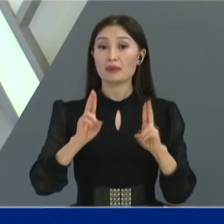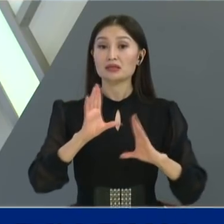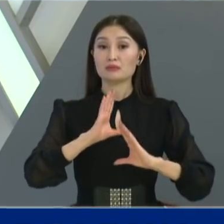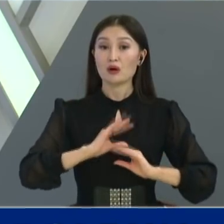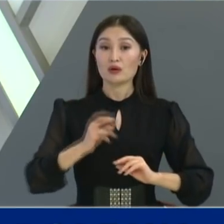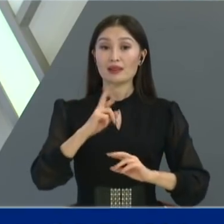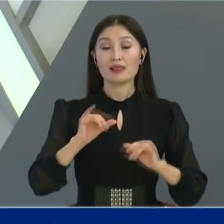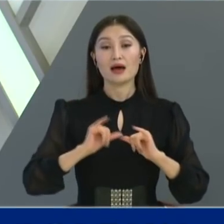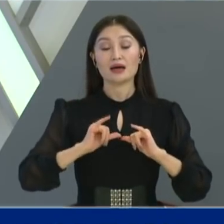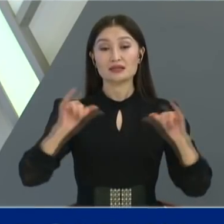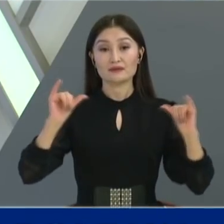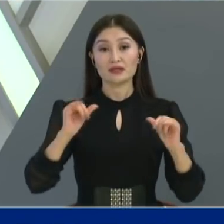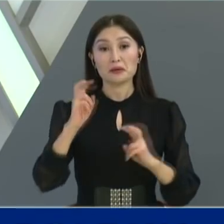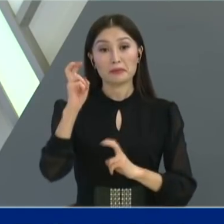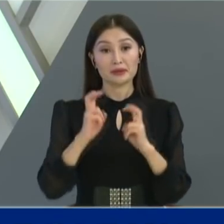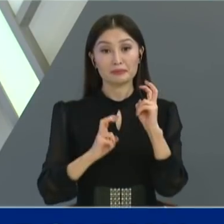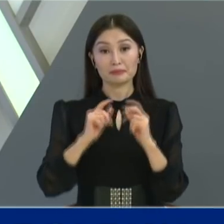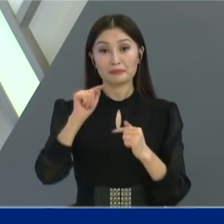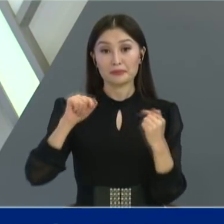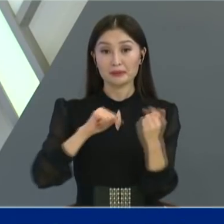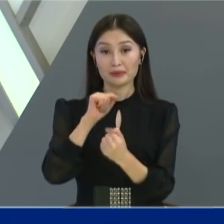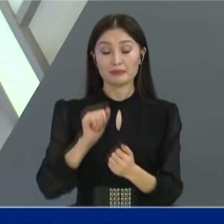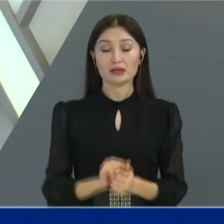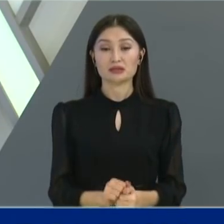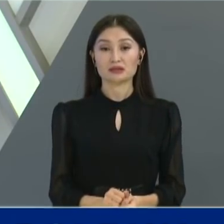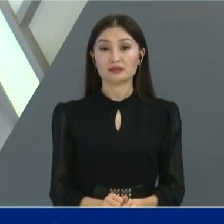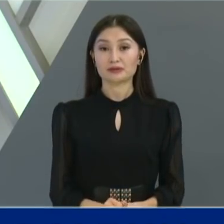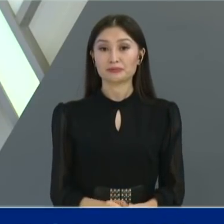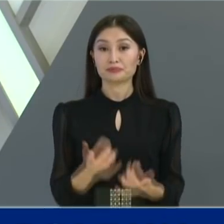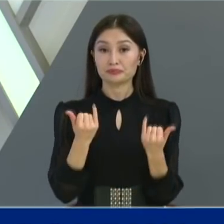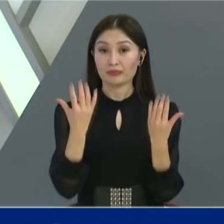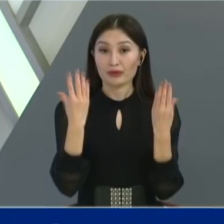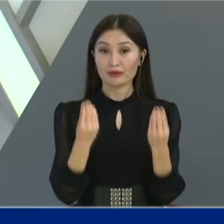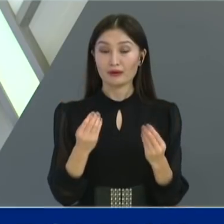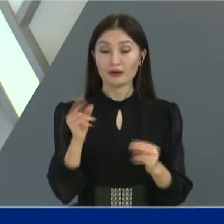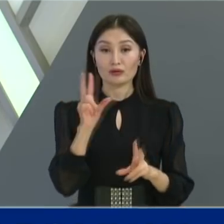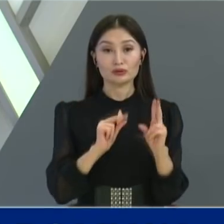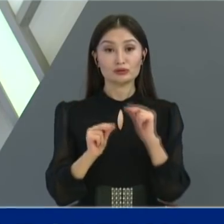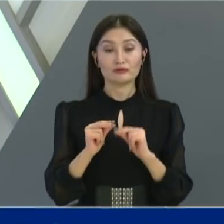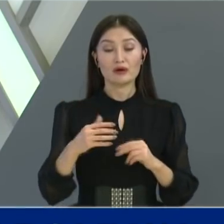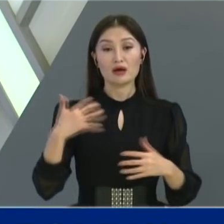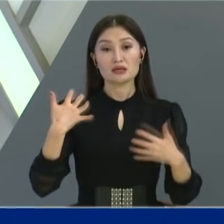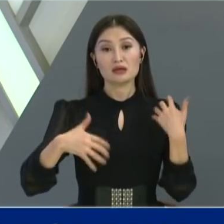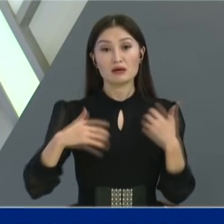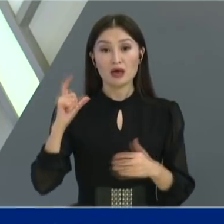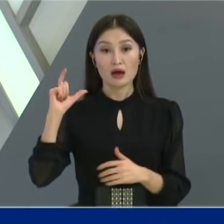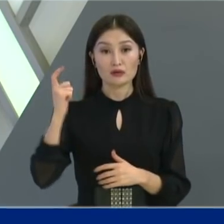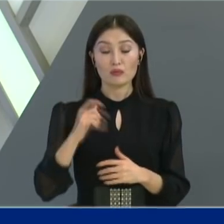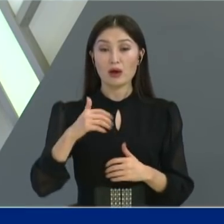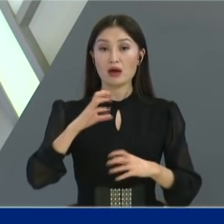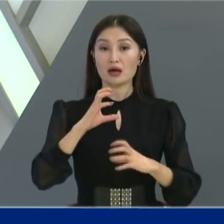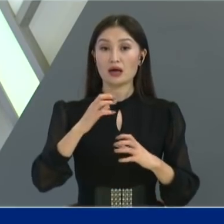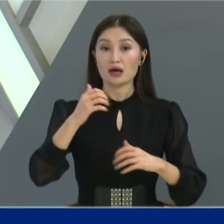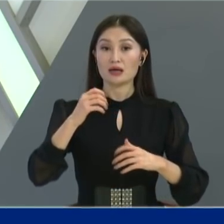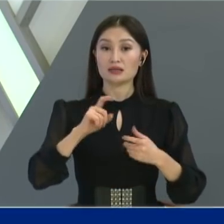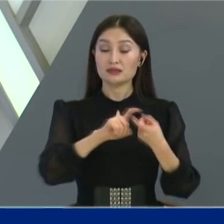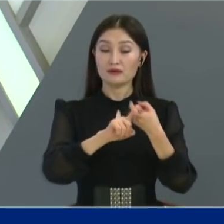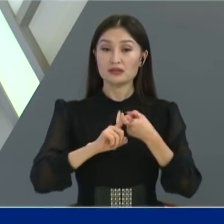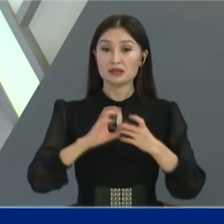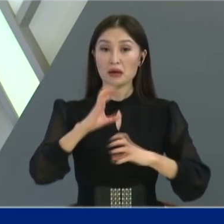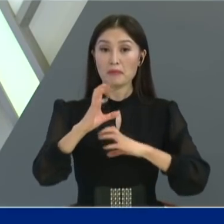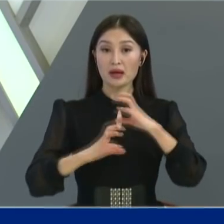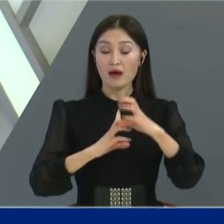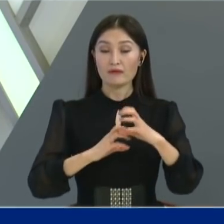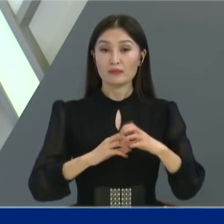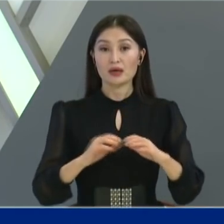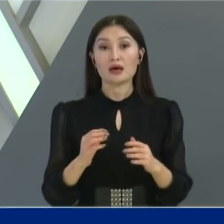для развития предпринимательства. На сегодняшний день, учитывая, опять же, вялость экономики, связанную с мировыми тенденциями, то,